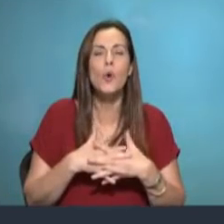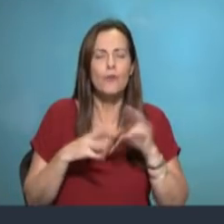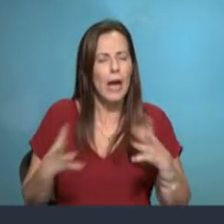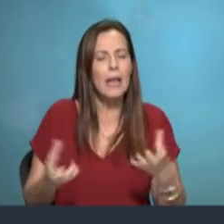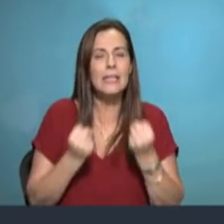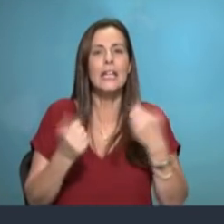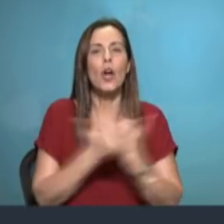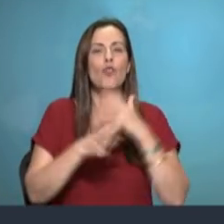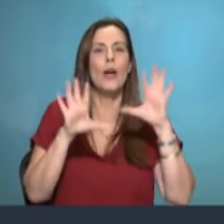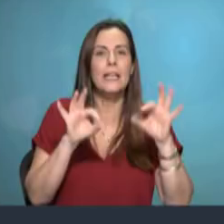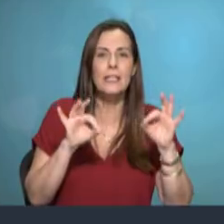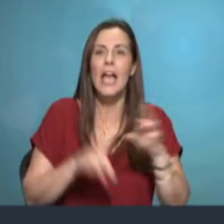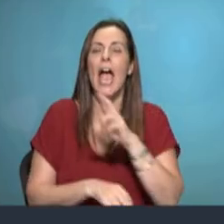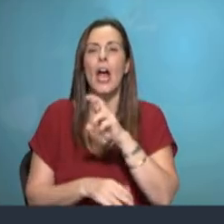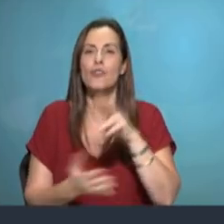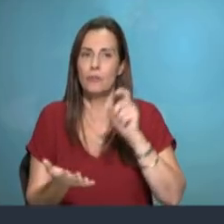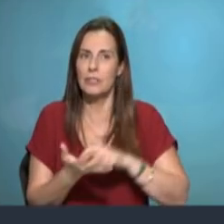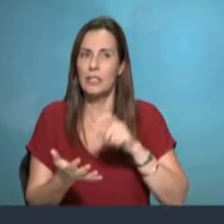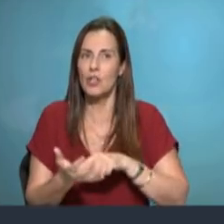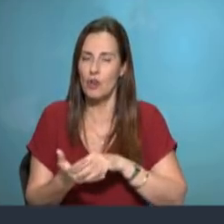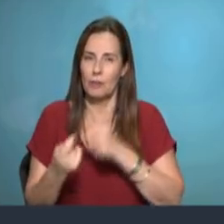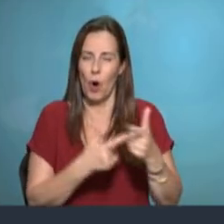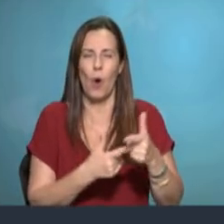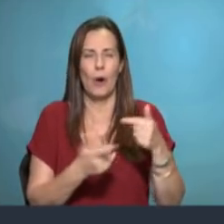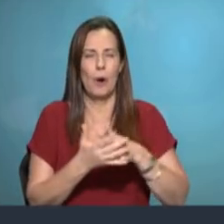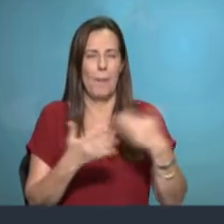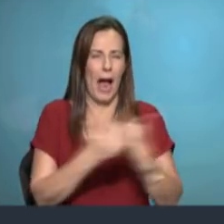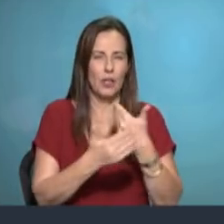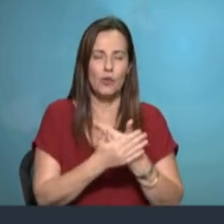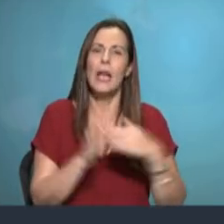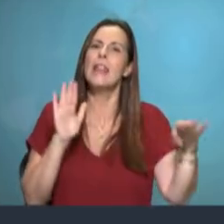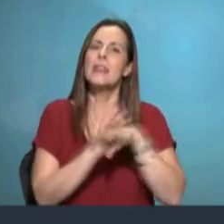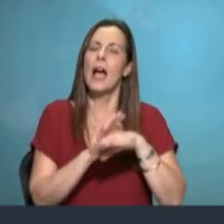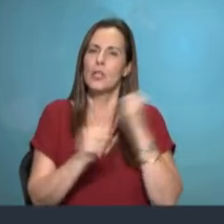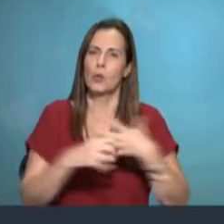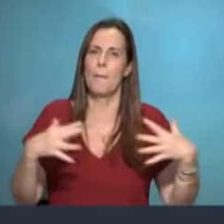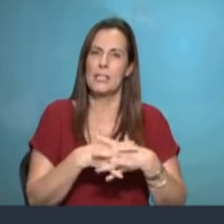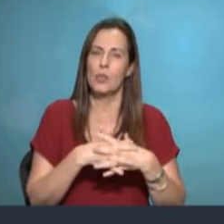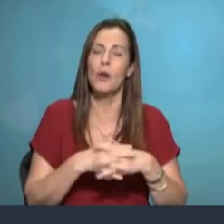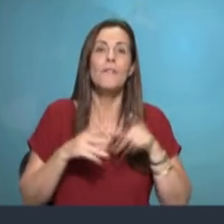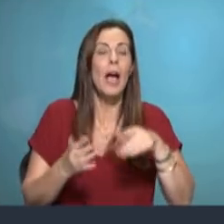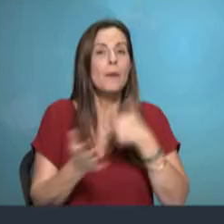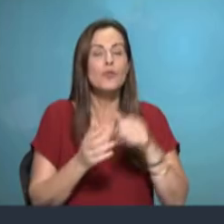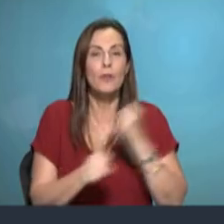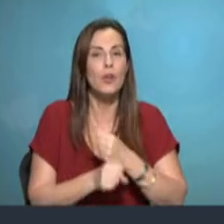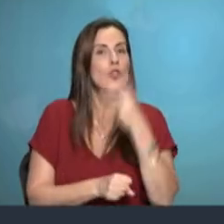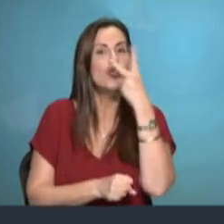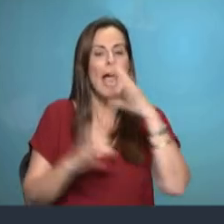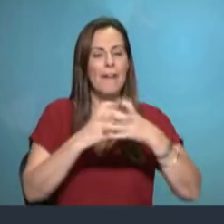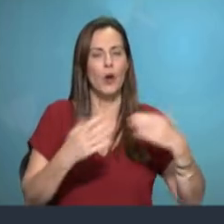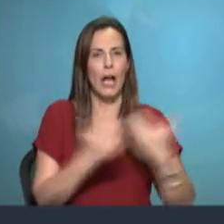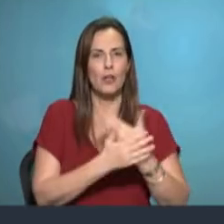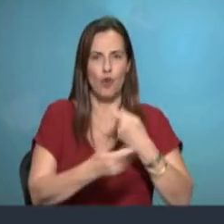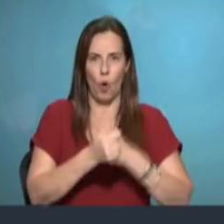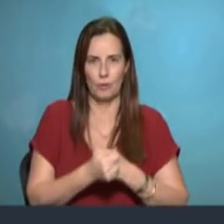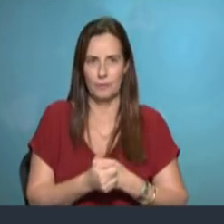חדשות 10. רשת נדרשה למכור לקשת את החזקותיה בחדשות כתנאי לקיום המיזוג, וכך ימשיכו לפעול 2 חברות חדשות